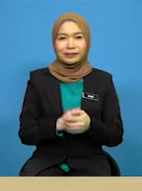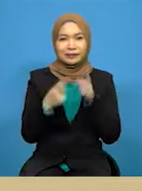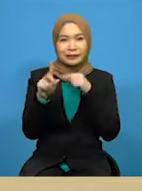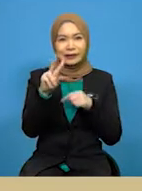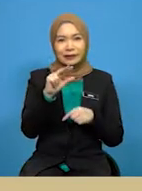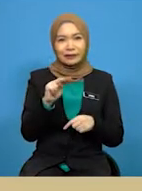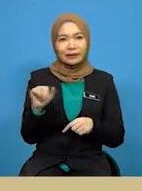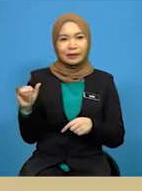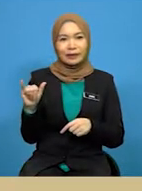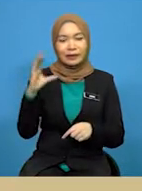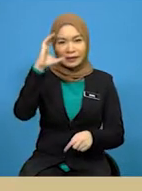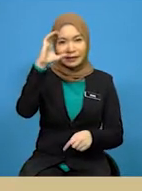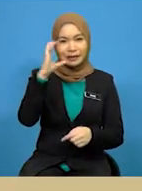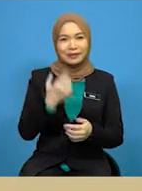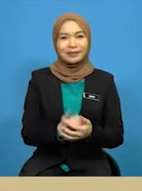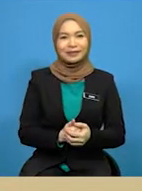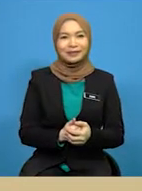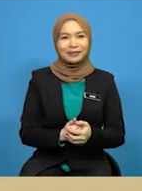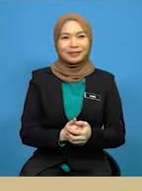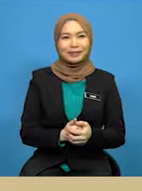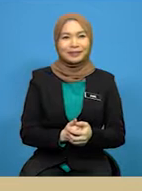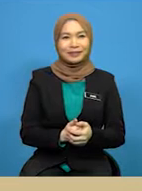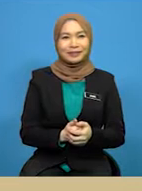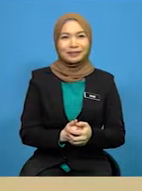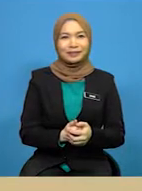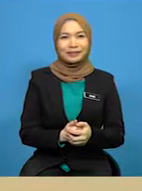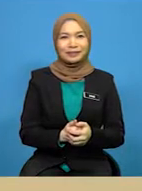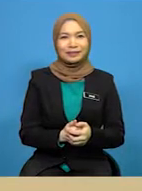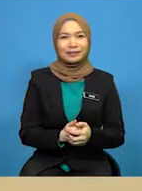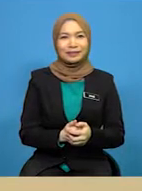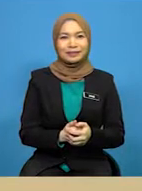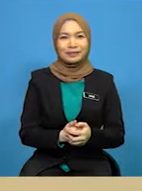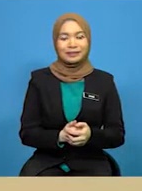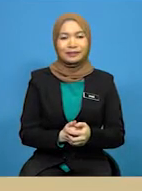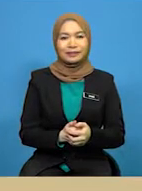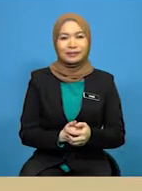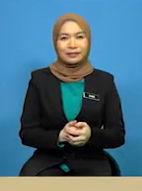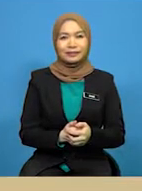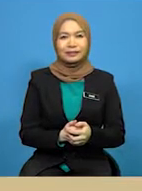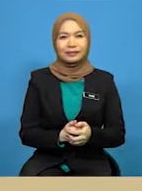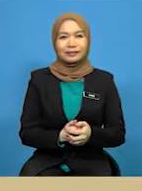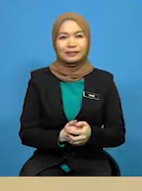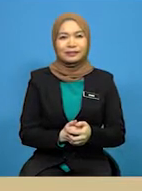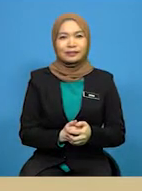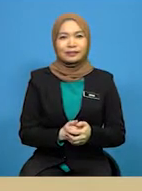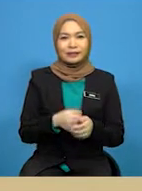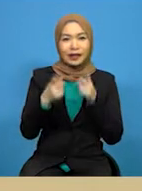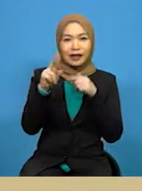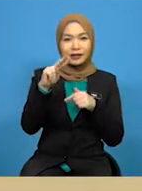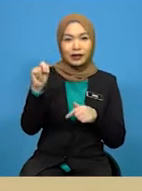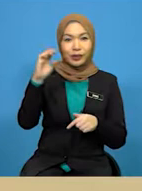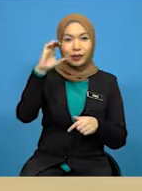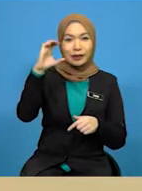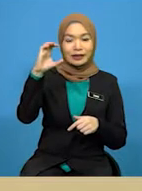Jawapannya adalah C. Jawapan A, B dan D adalah objektif dasar makroekonomi. Jawapan C